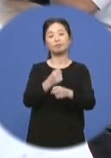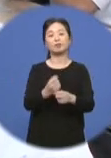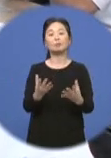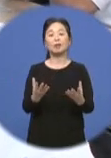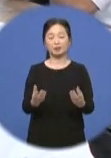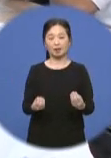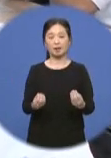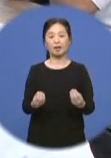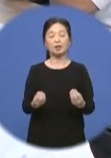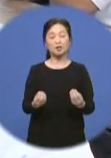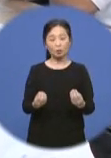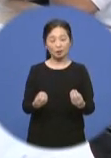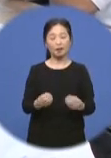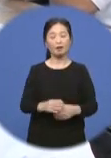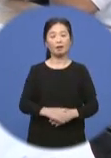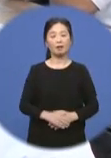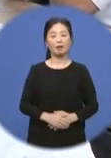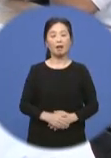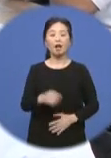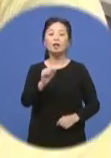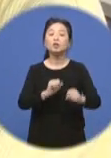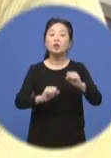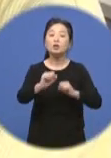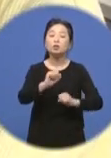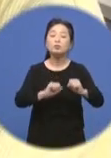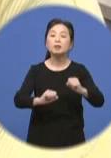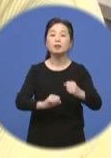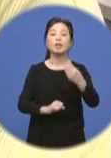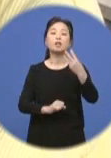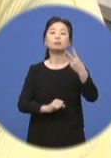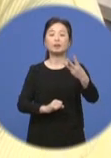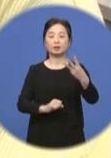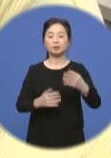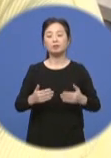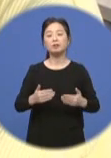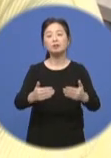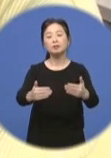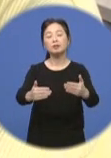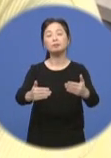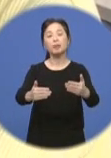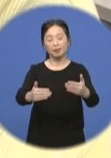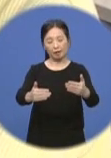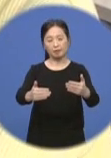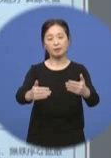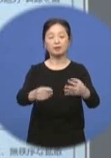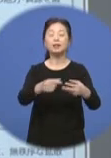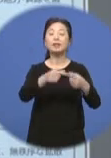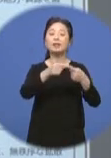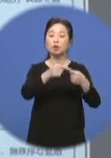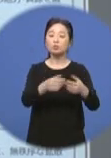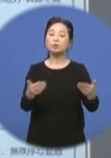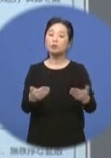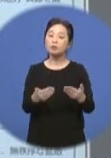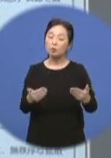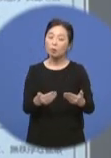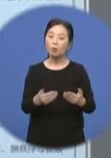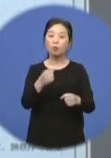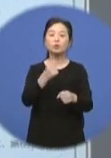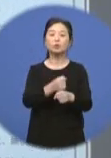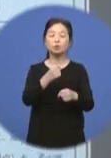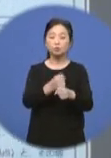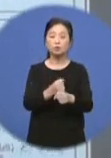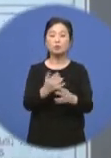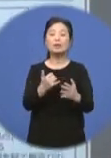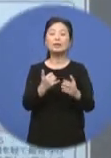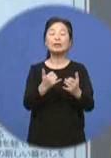して3つのですね、取り組みを、具体的に進めていこうということで仕事を作る人を増やす町を作